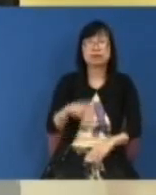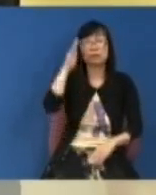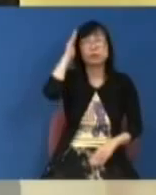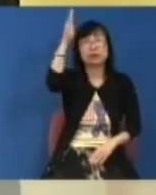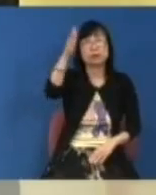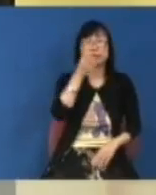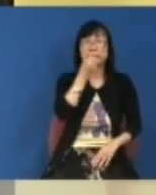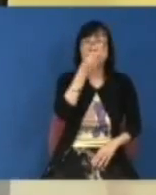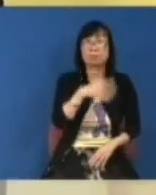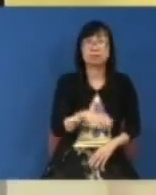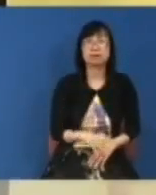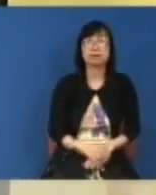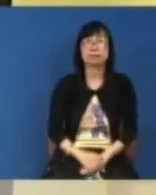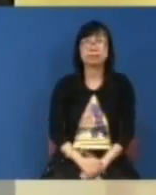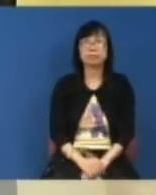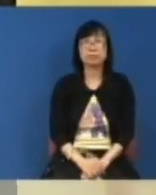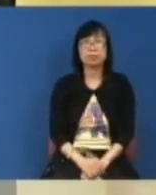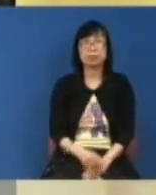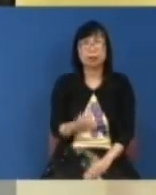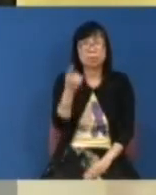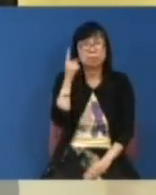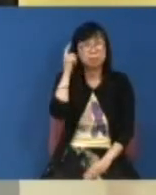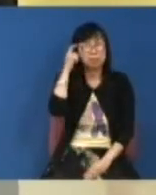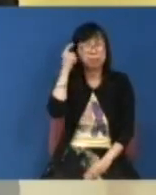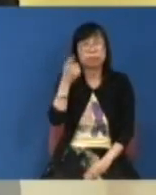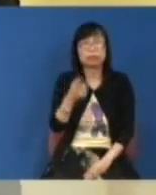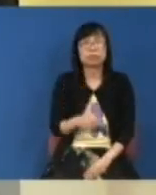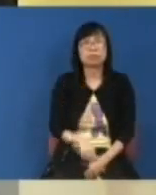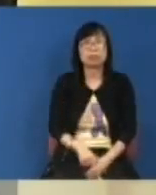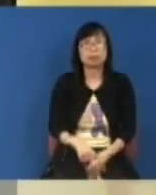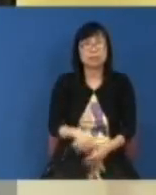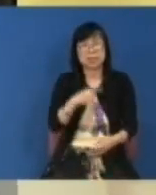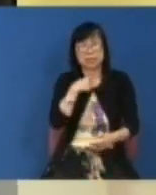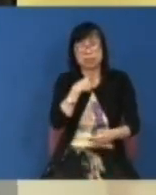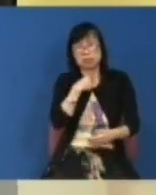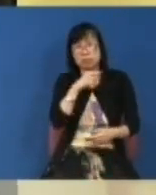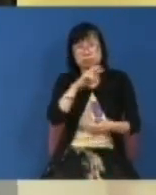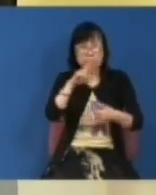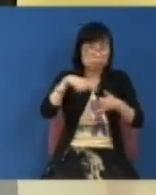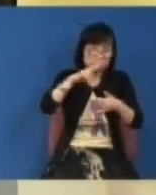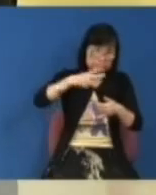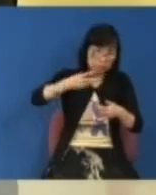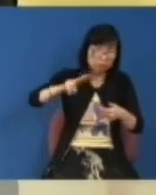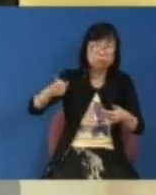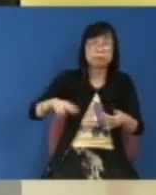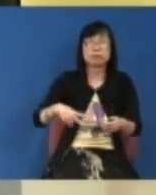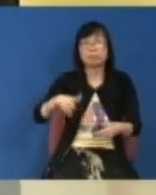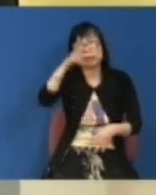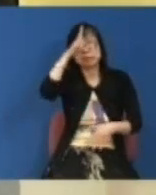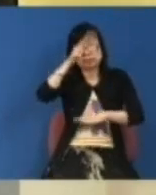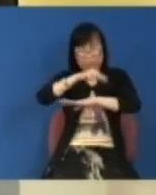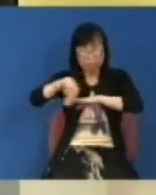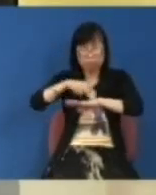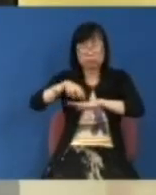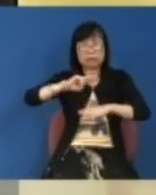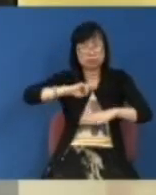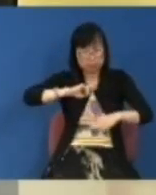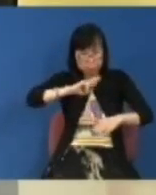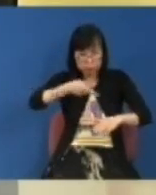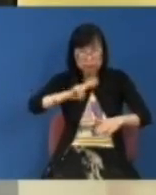什麼 vision， 我想他們真的有一個很大的調整。由呢個調整底下，佢嘅策略得定相反應調整啦，就